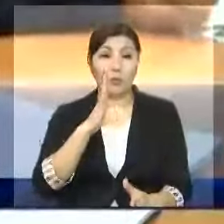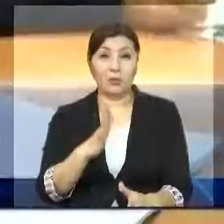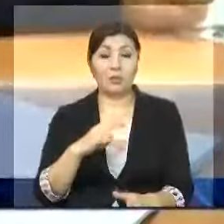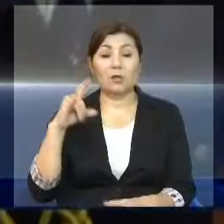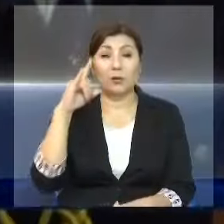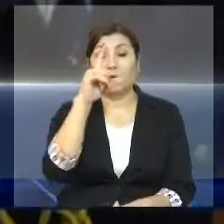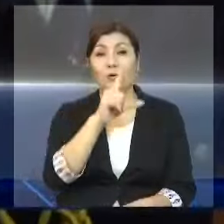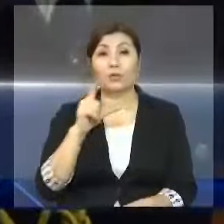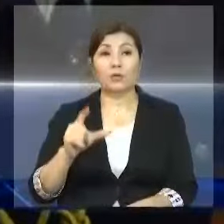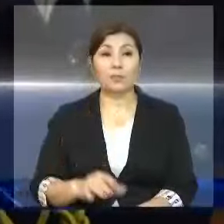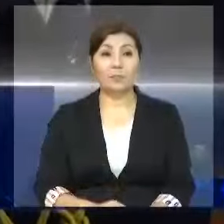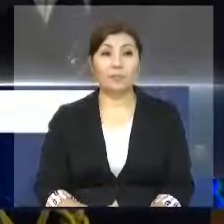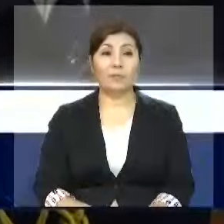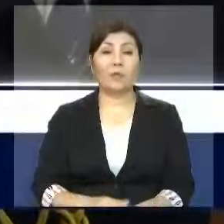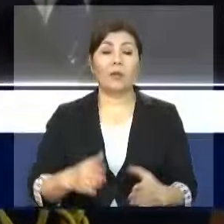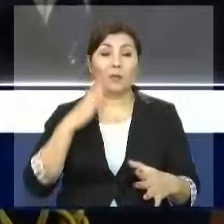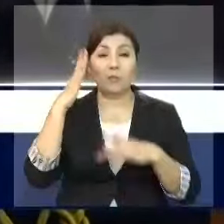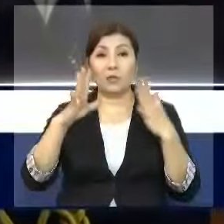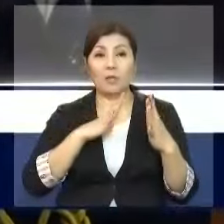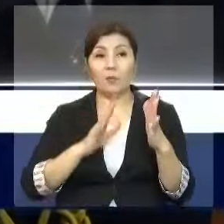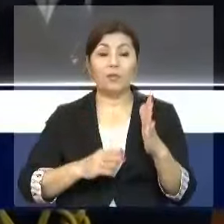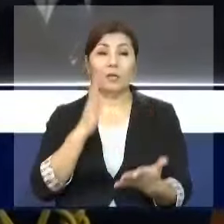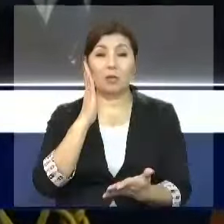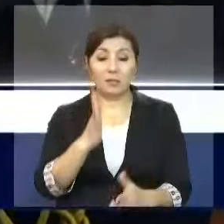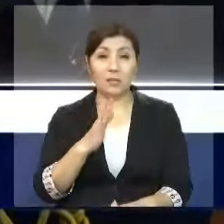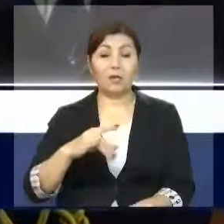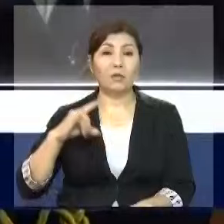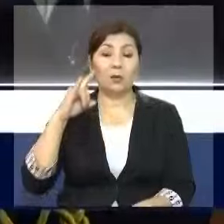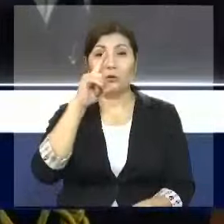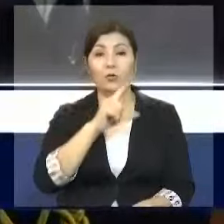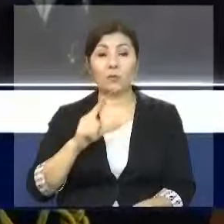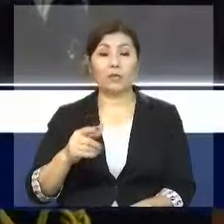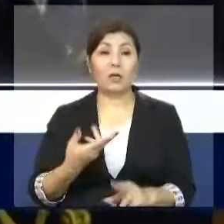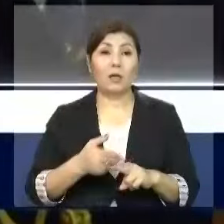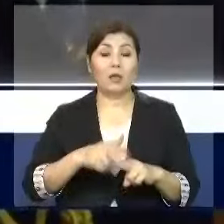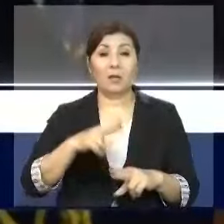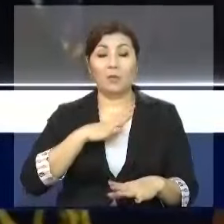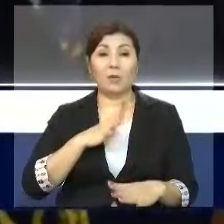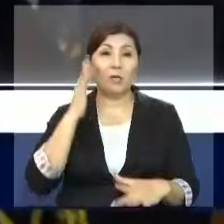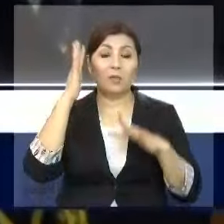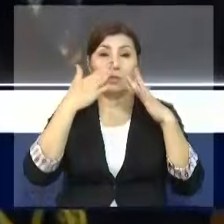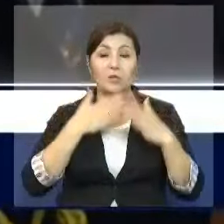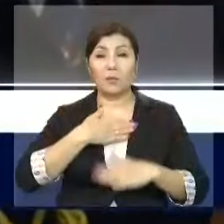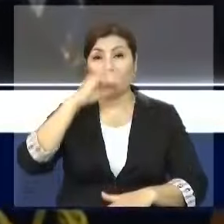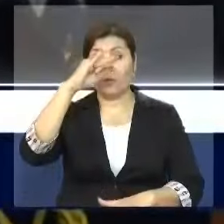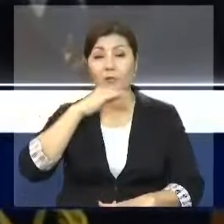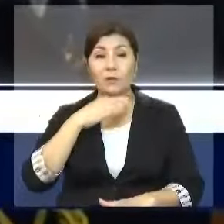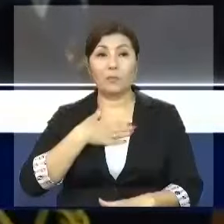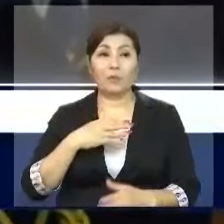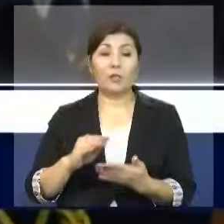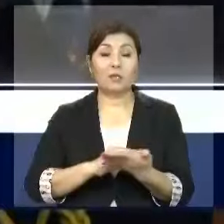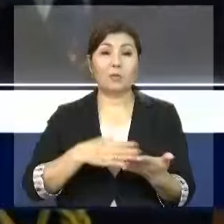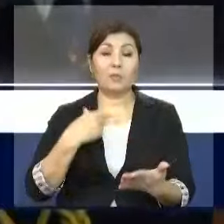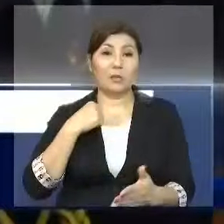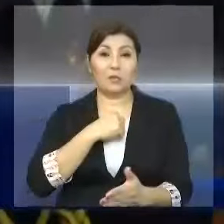мечта была с самого начала стать летчиком. Также это была мечта моего отца. И меня записал сам